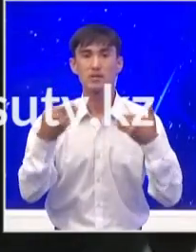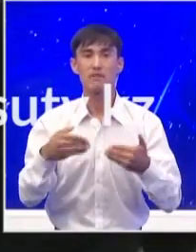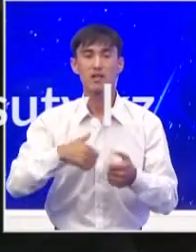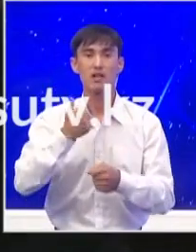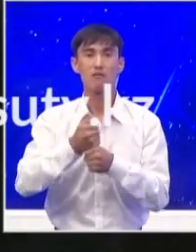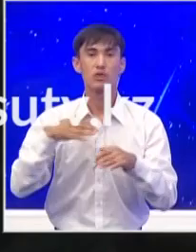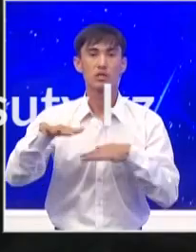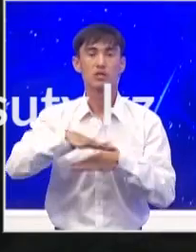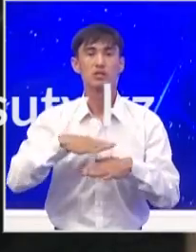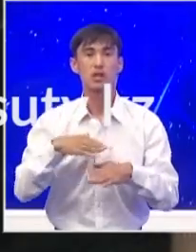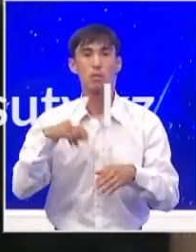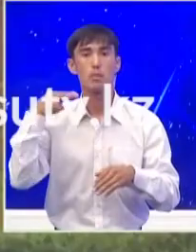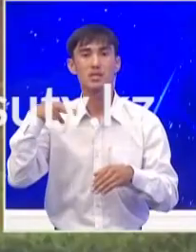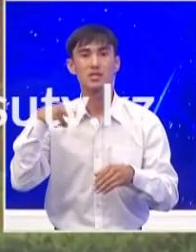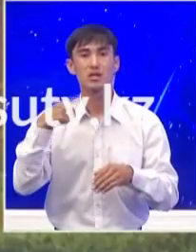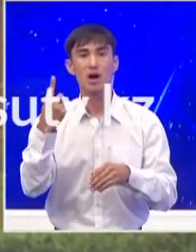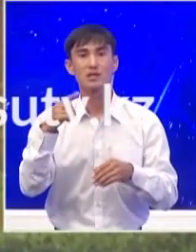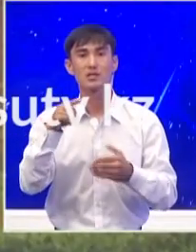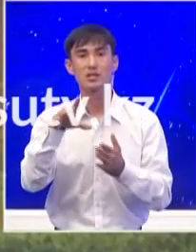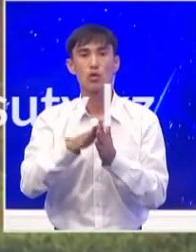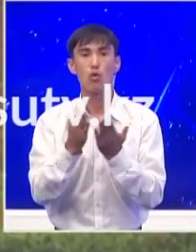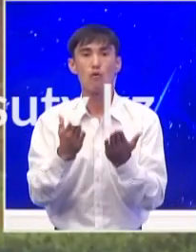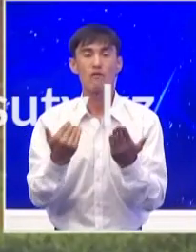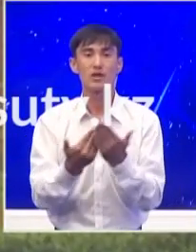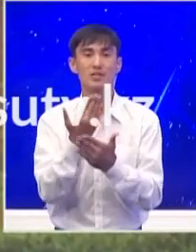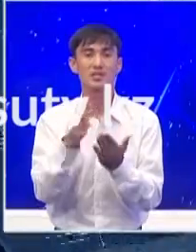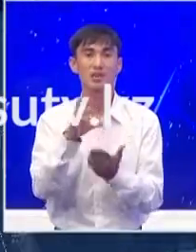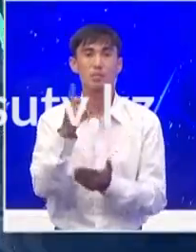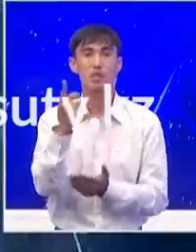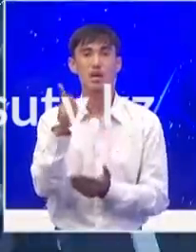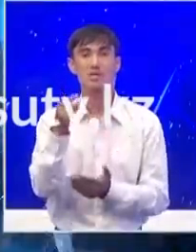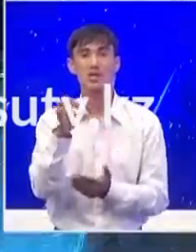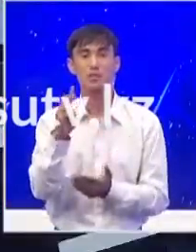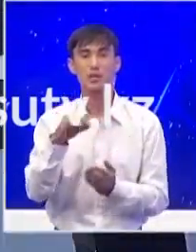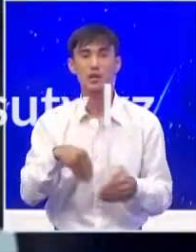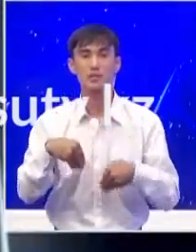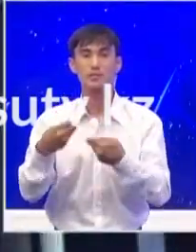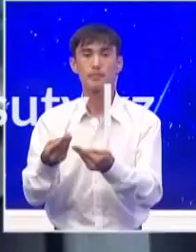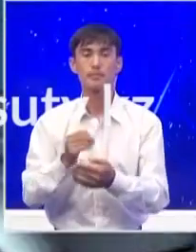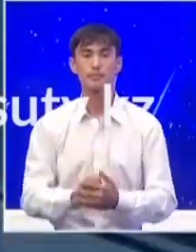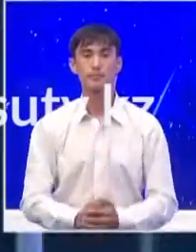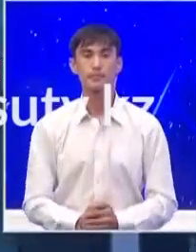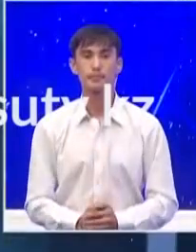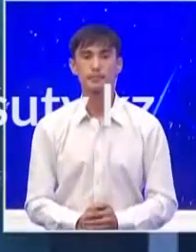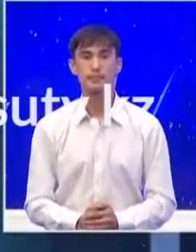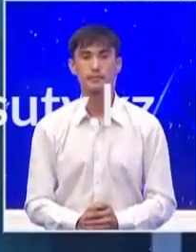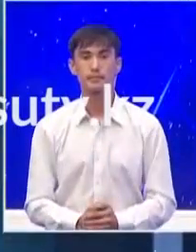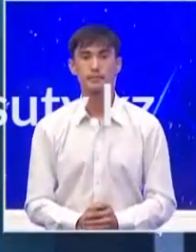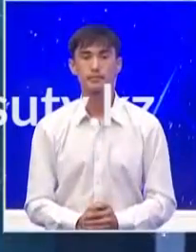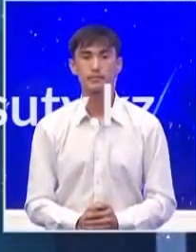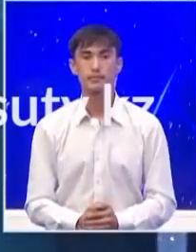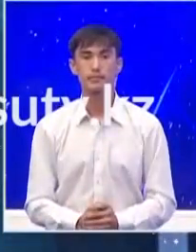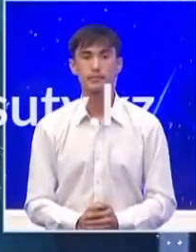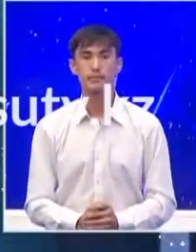направила президенту один экземпляр новой книге берга сыр бединге евгения присяжная карма жанка сын джан улыбки ли канал